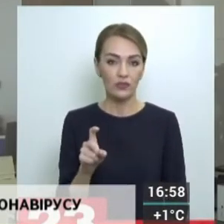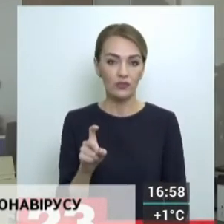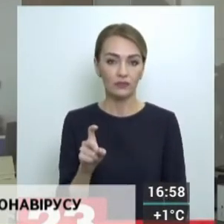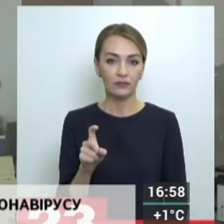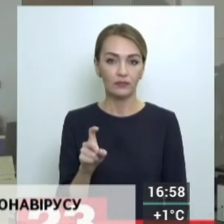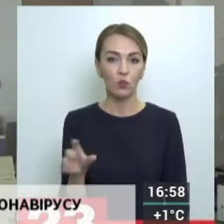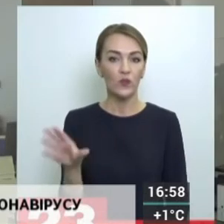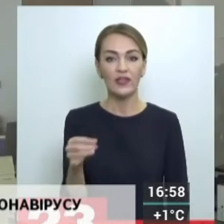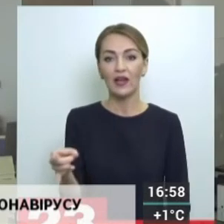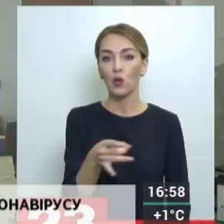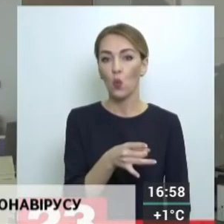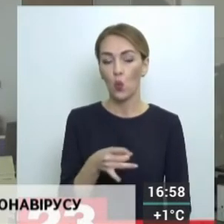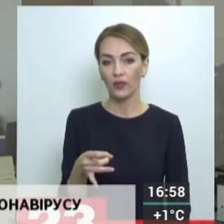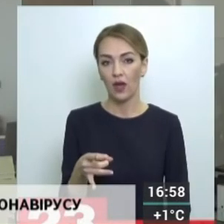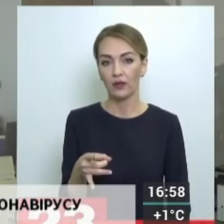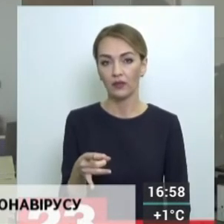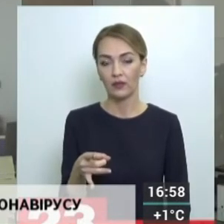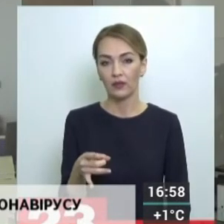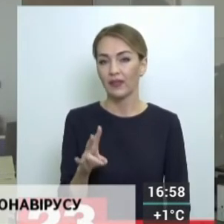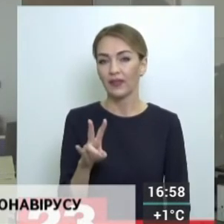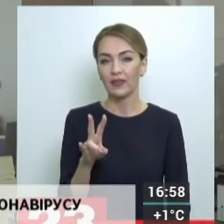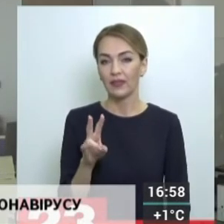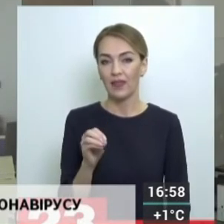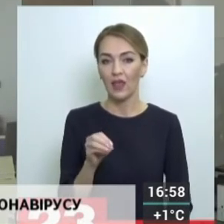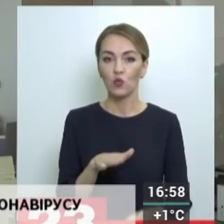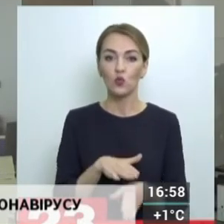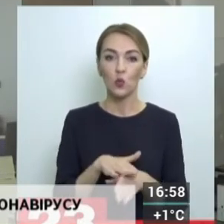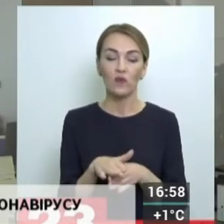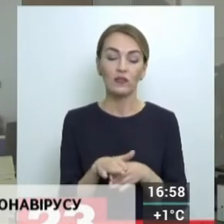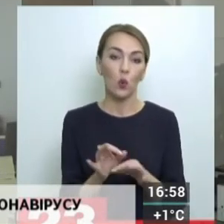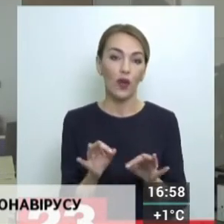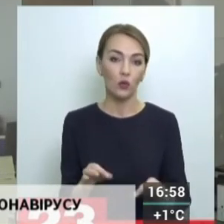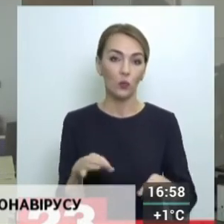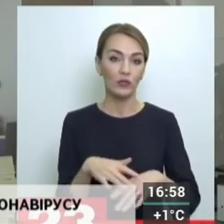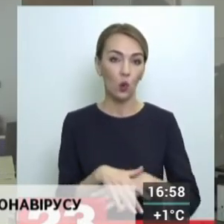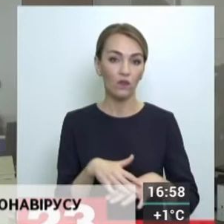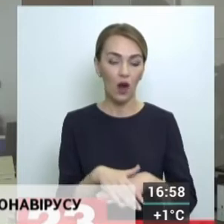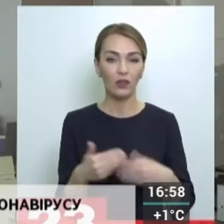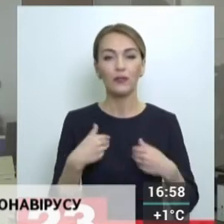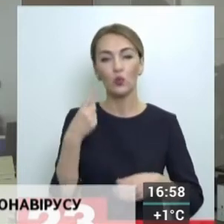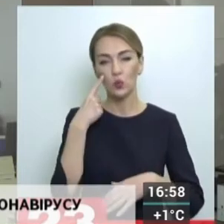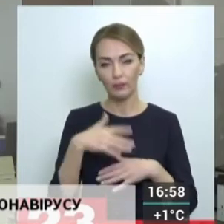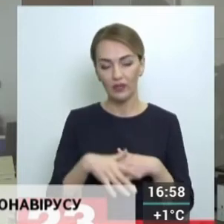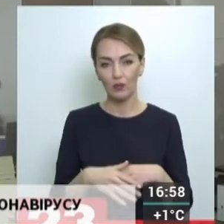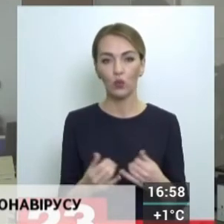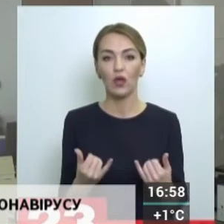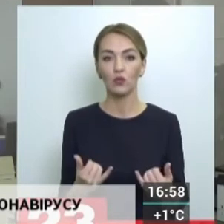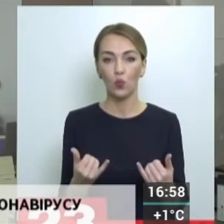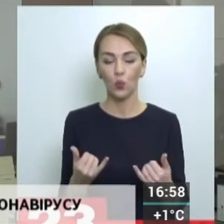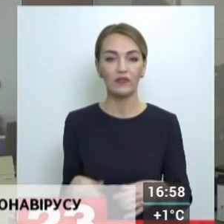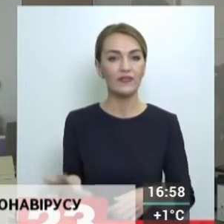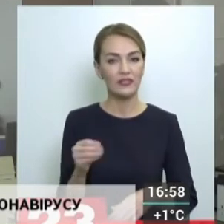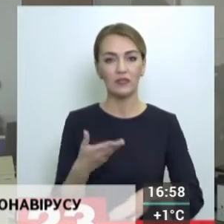по всіх регіонах, не зовсім коректно підрахували. Ми розуміємо, що на сьогодні дійсно всім